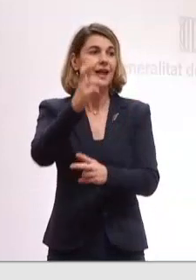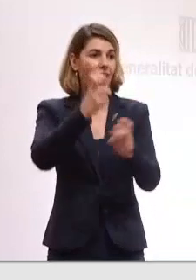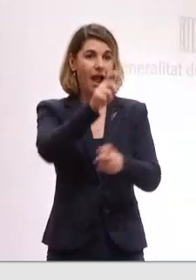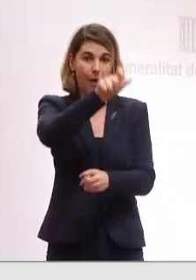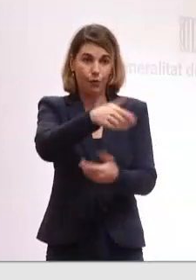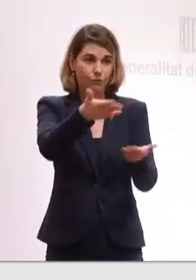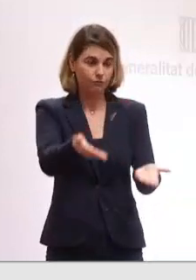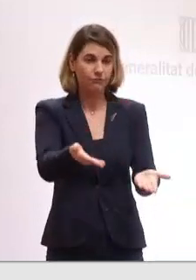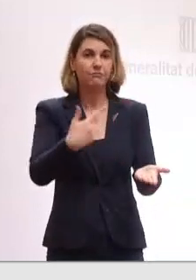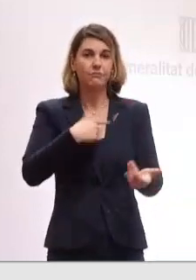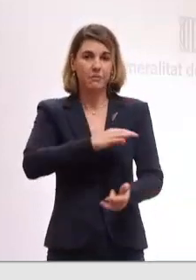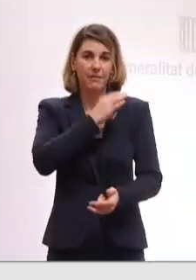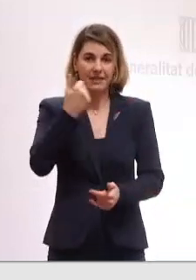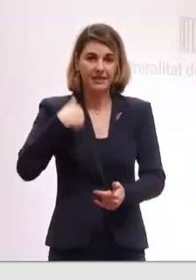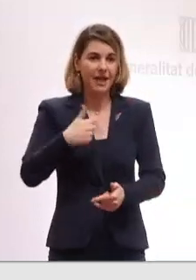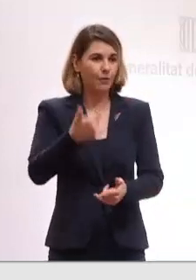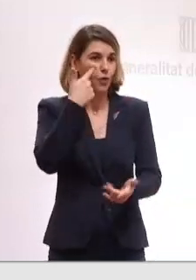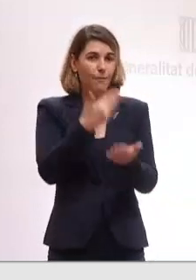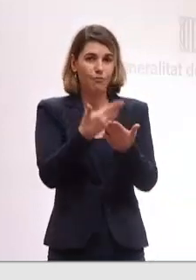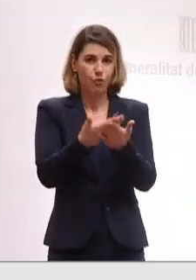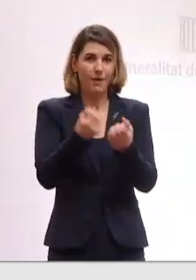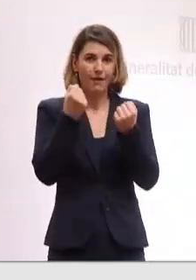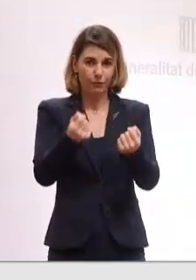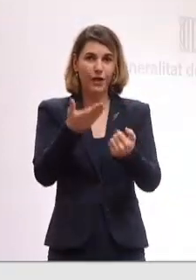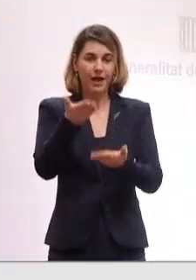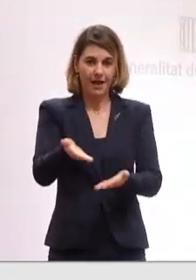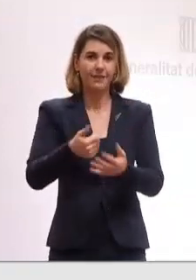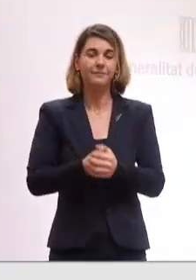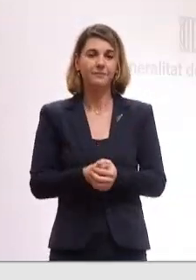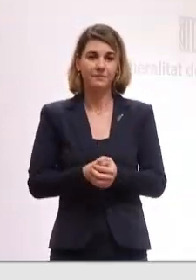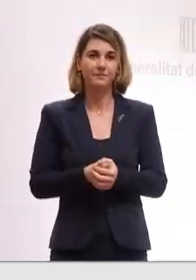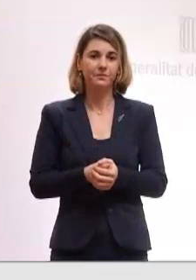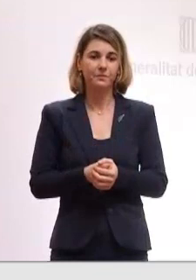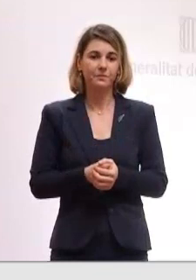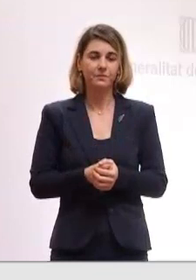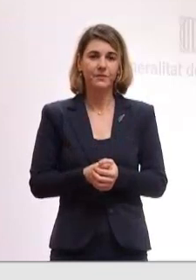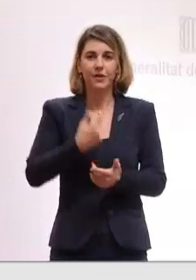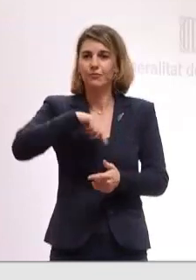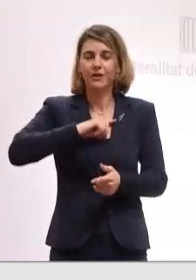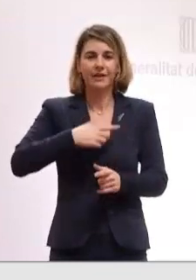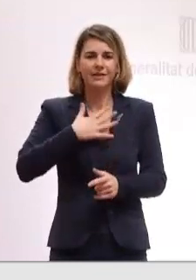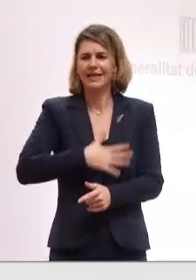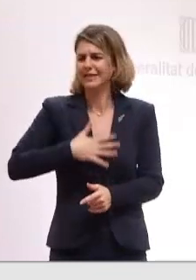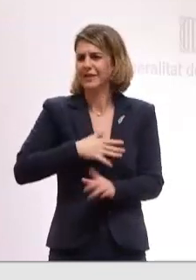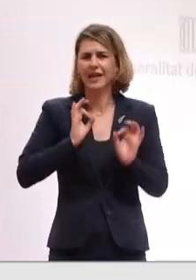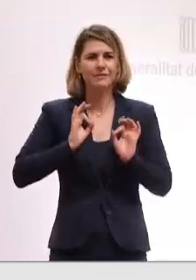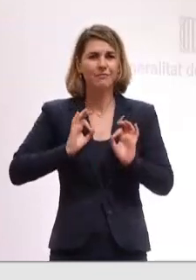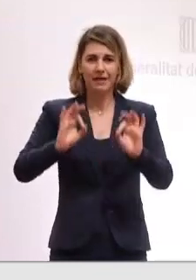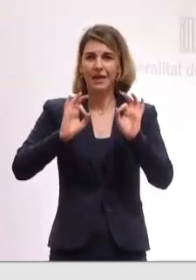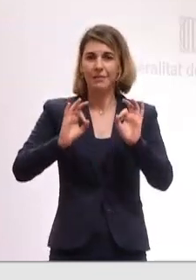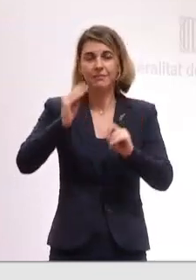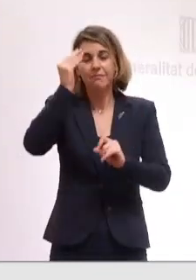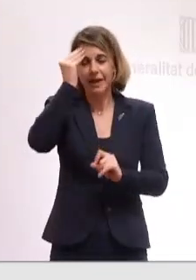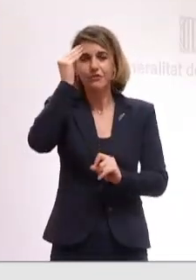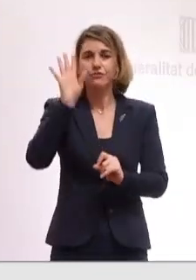estat guardonades en són una prova d'aquest potencial, i quedarem especialment satisfets,